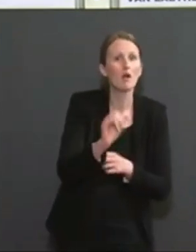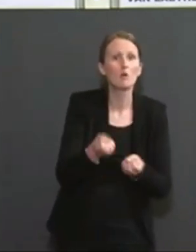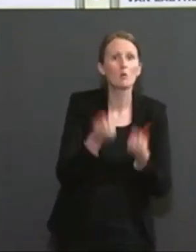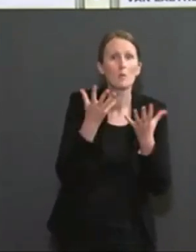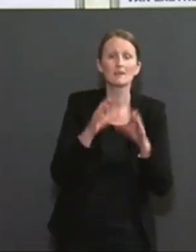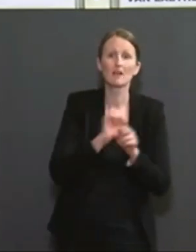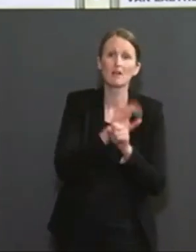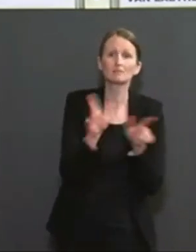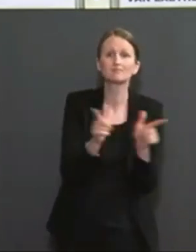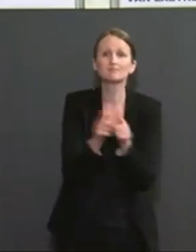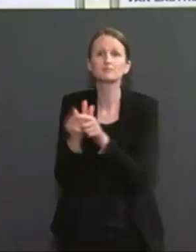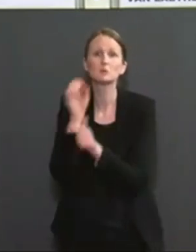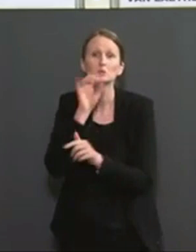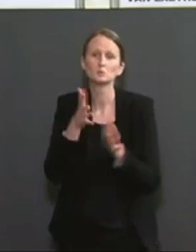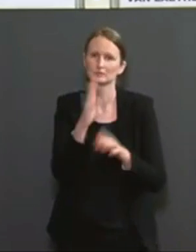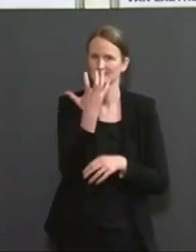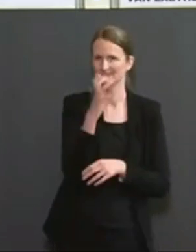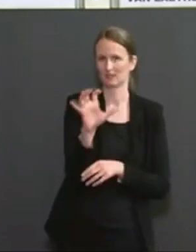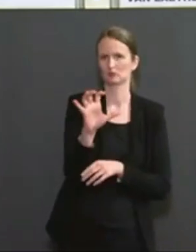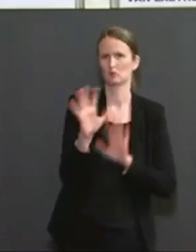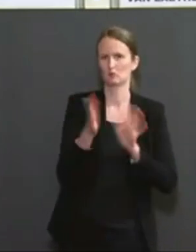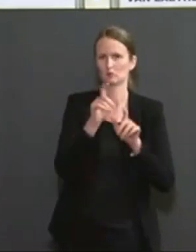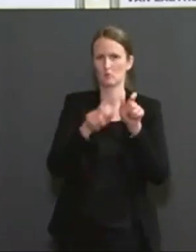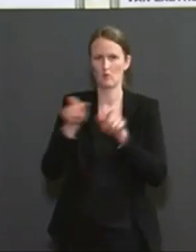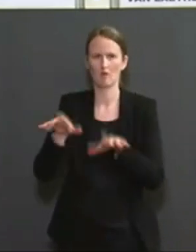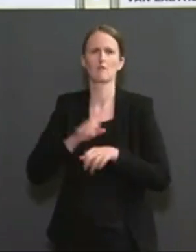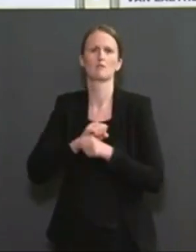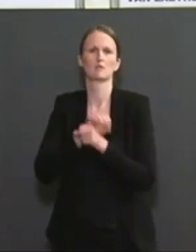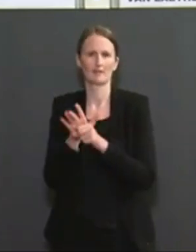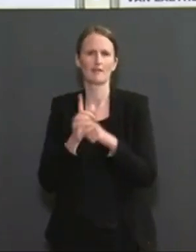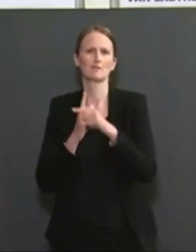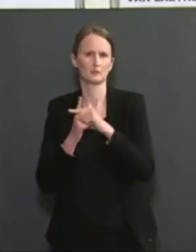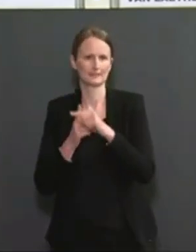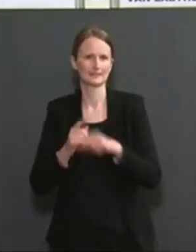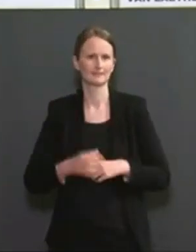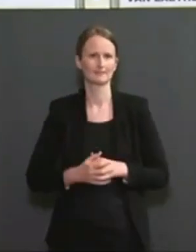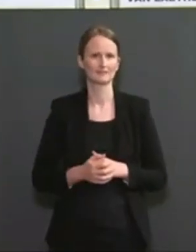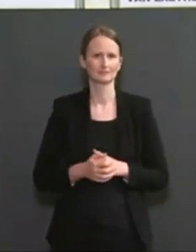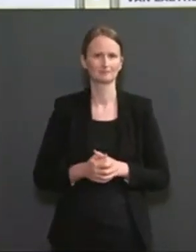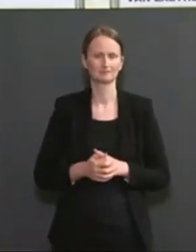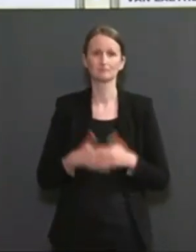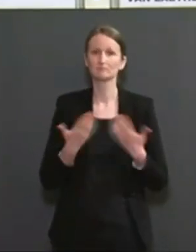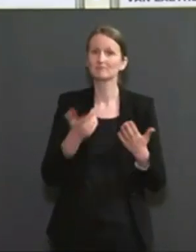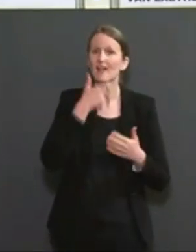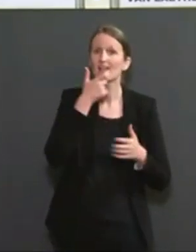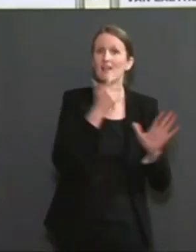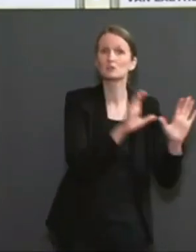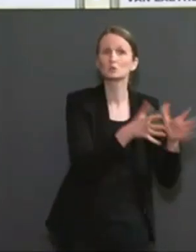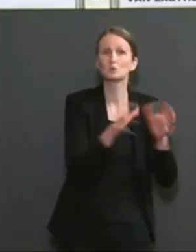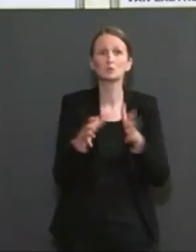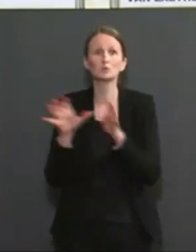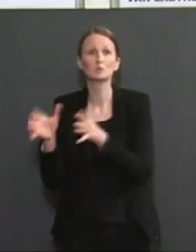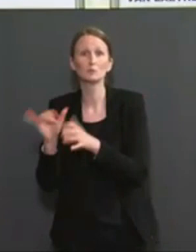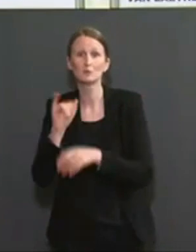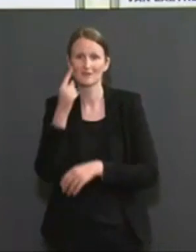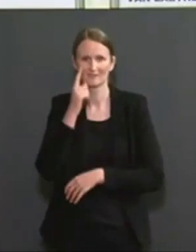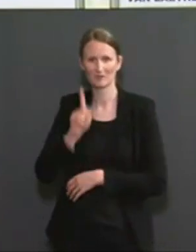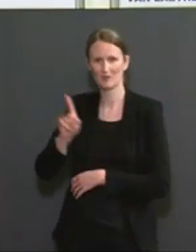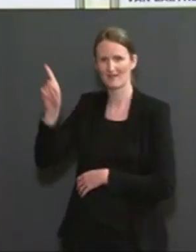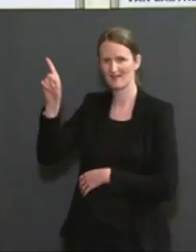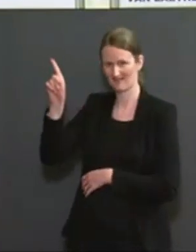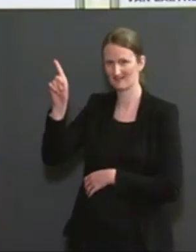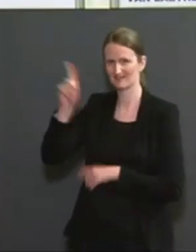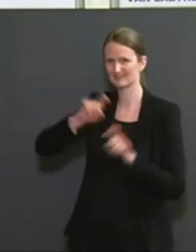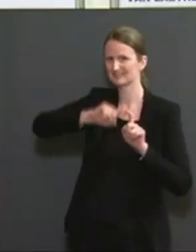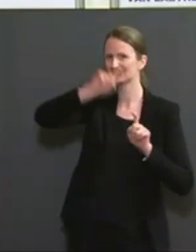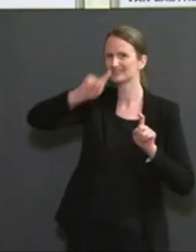La répartition de ces cas reste assez semblable dans les différentes strates d'âge que vous voyez sur la diapositive. La